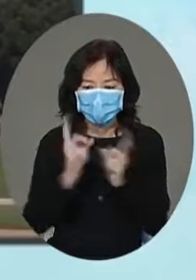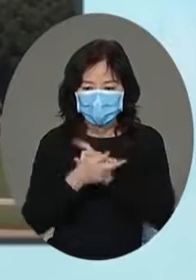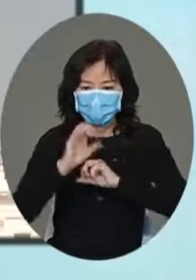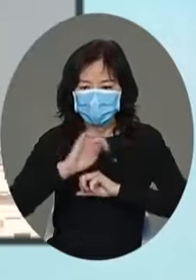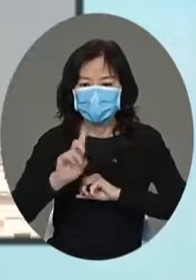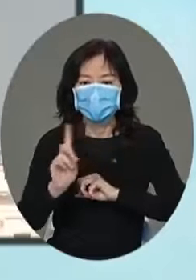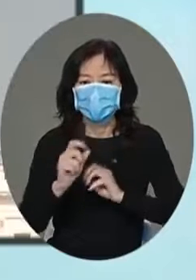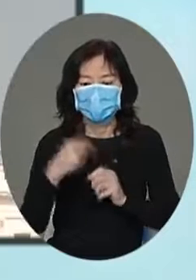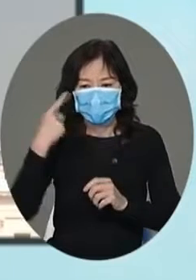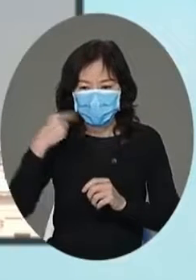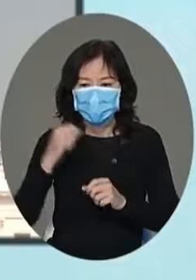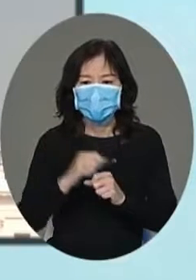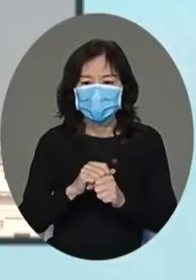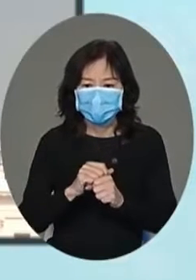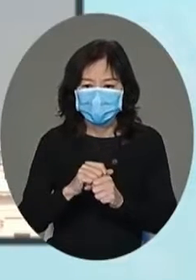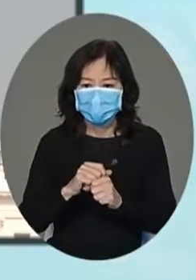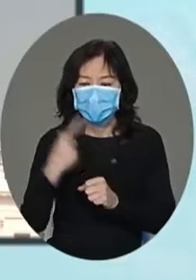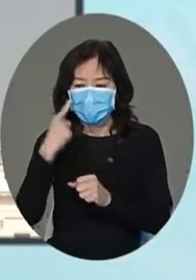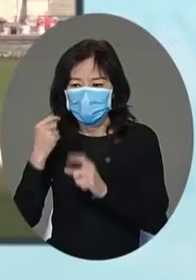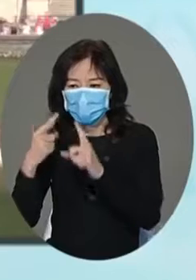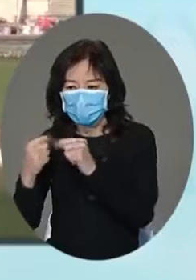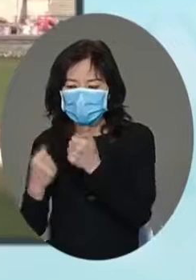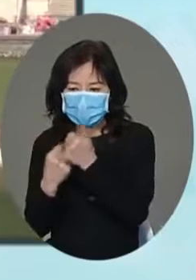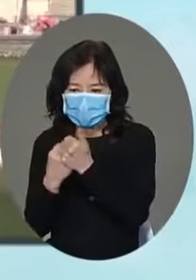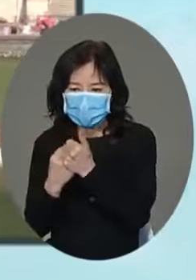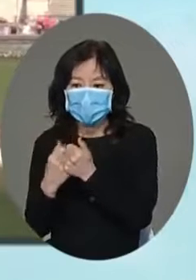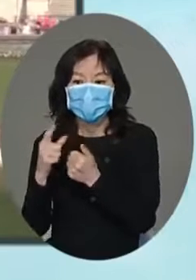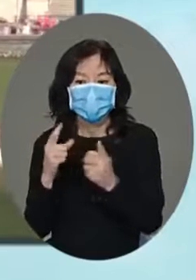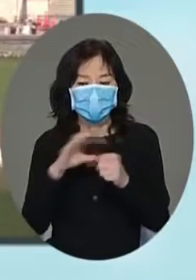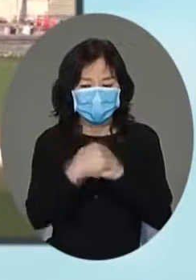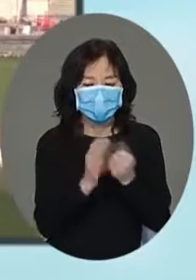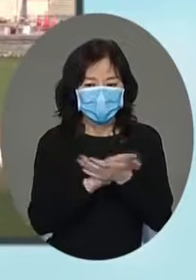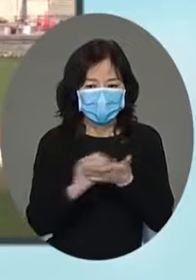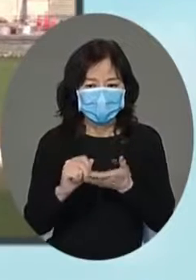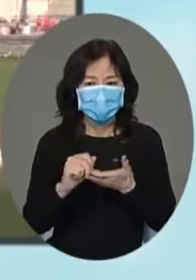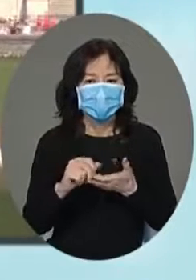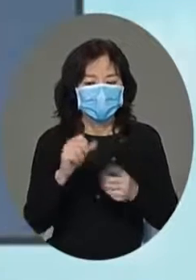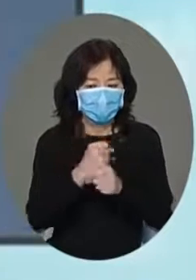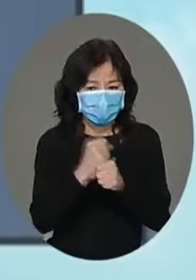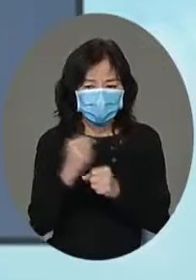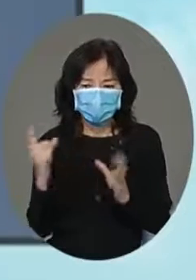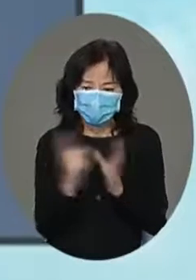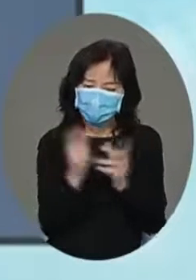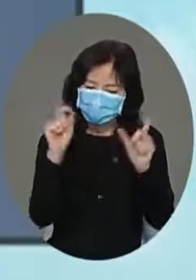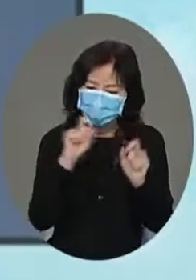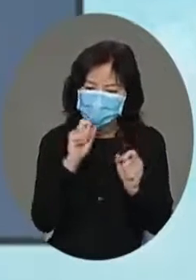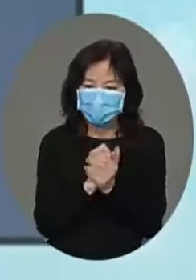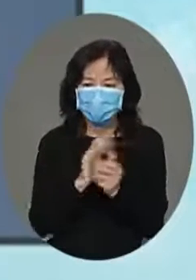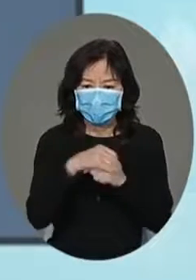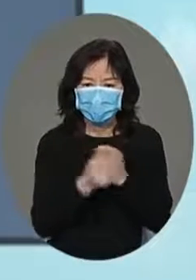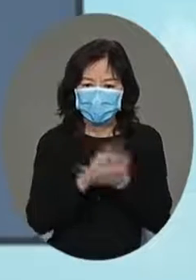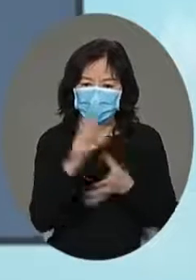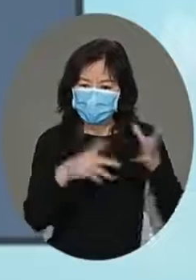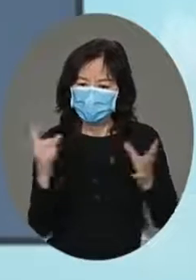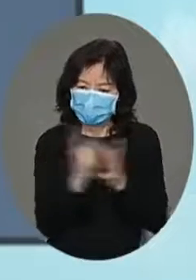示，美國長期以嚟一直支持台灣有意義咁參與世界衛生組織嘅工作，同埋出席世界衛生大